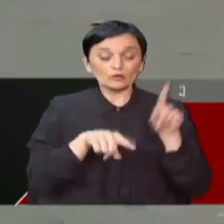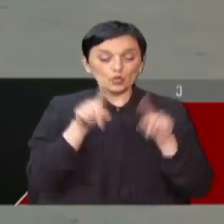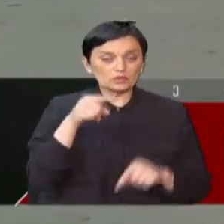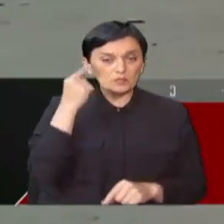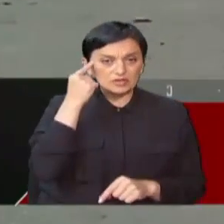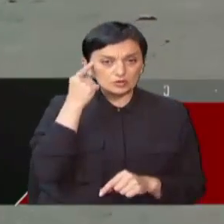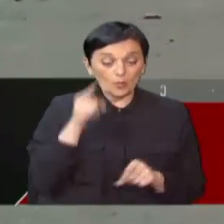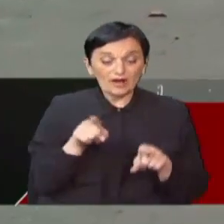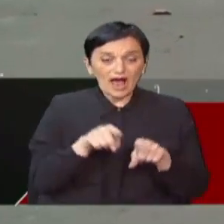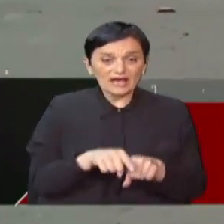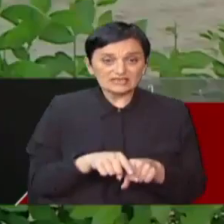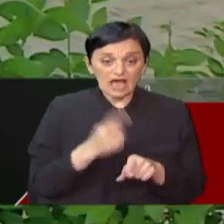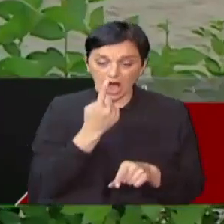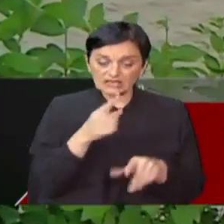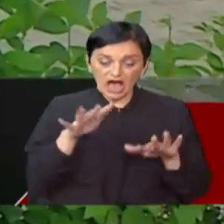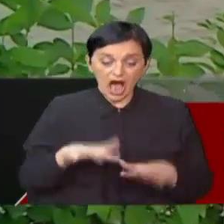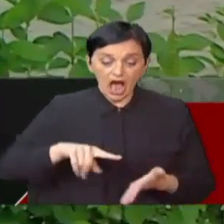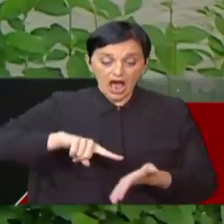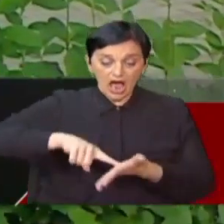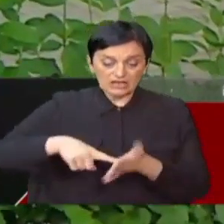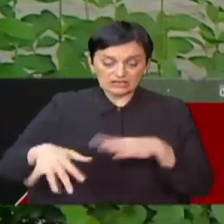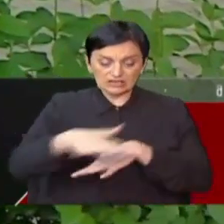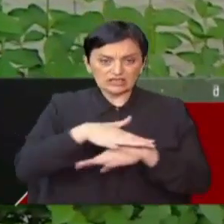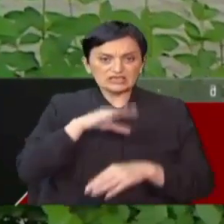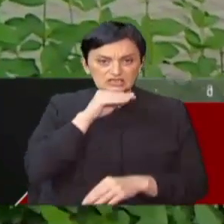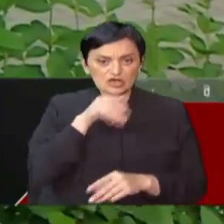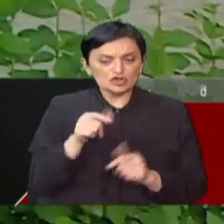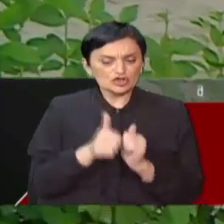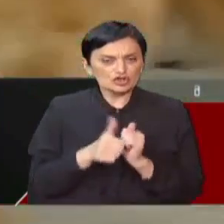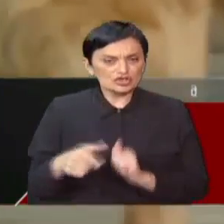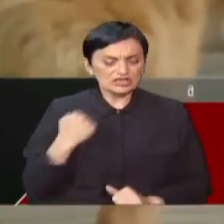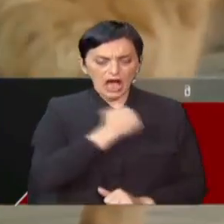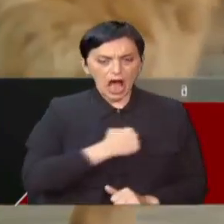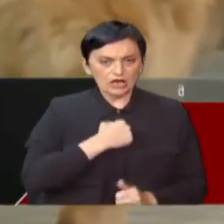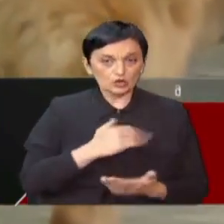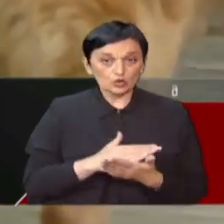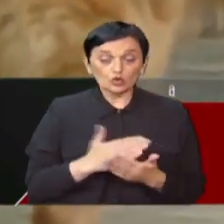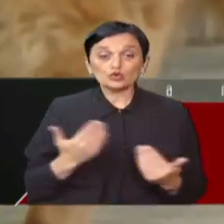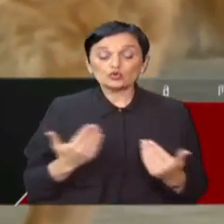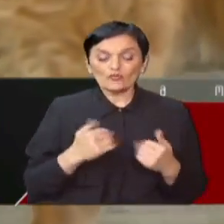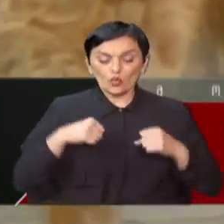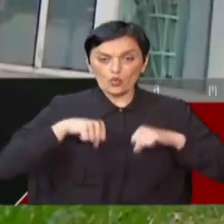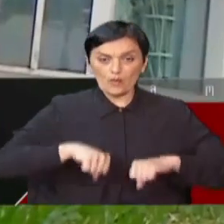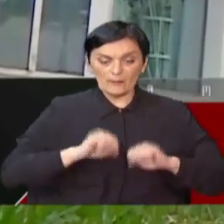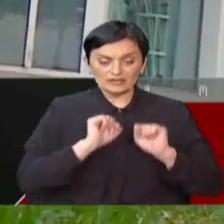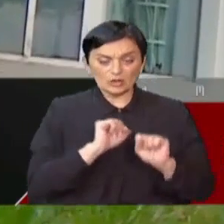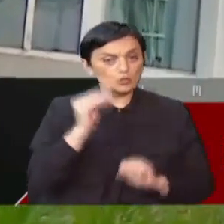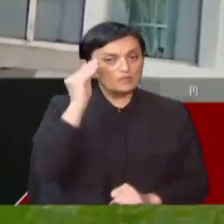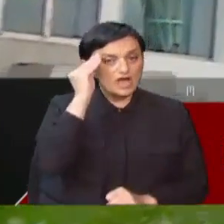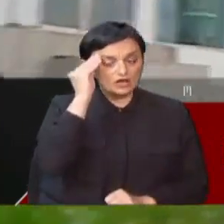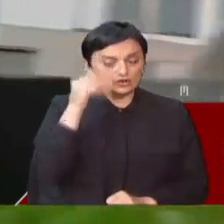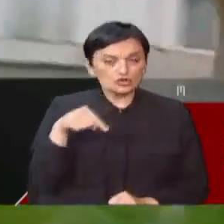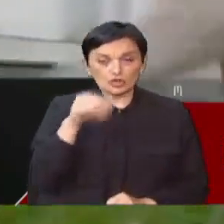ფიქრობს, სწორედ ასე ერთ ადგილზე თავმოყრილი ძაღლები ხშირად უფრო აგრესიულები არიან. ცხოველთა უფლებების დამცველებს კი მიაჩნიათ,